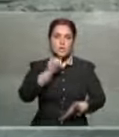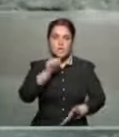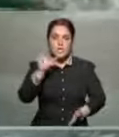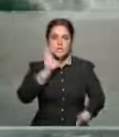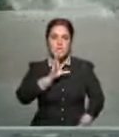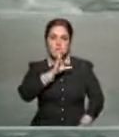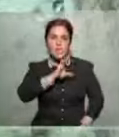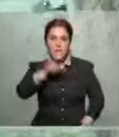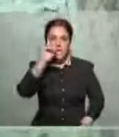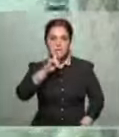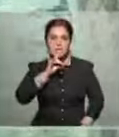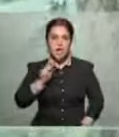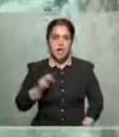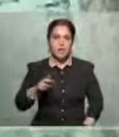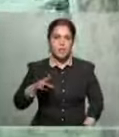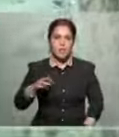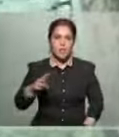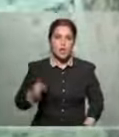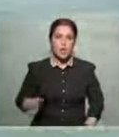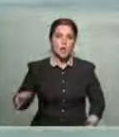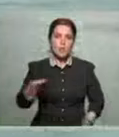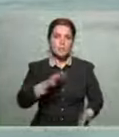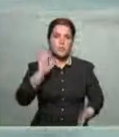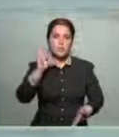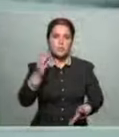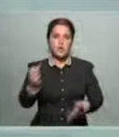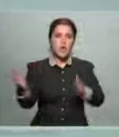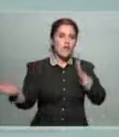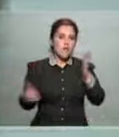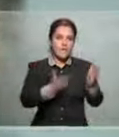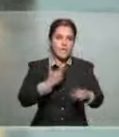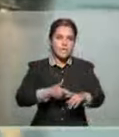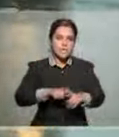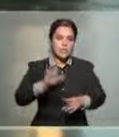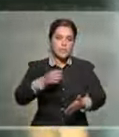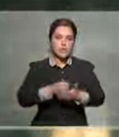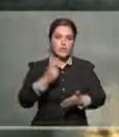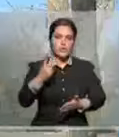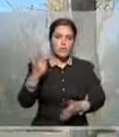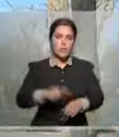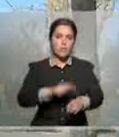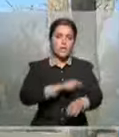Североказахстанской и Акмолинской областях. В последней, ко всему прочему, добавится и порывистый ветер до 23 метров в секунду.